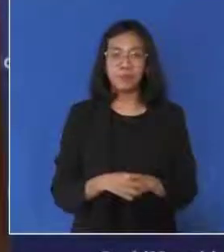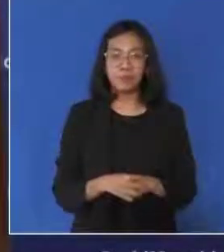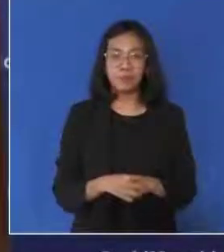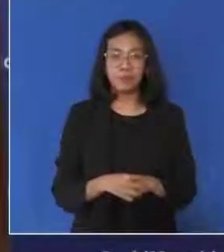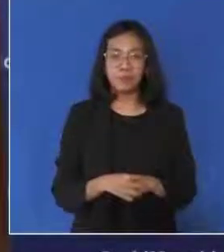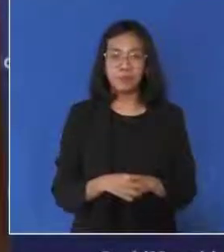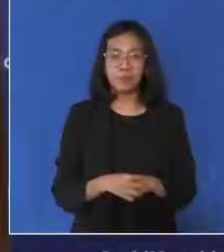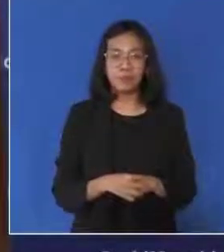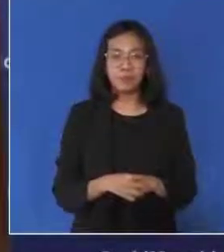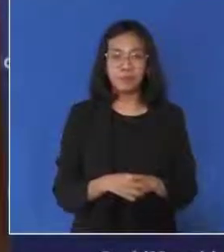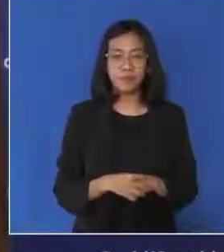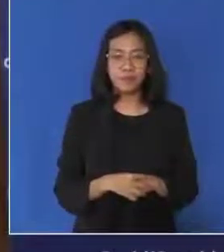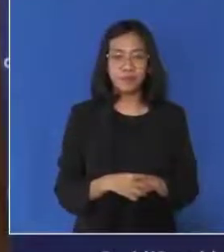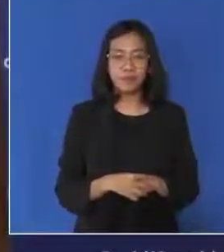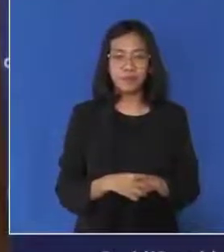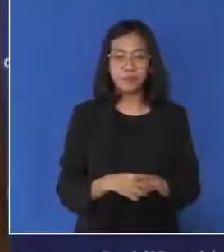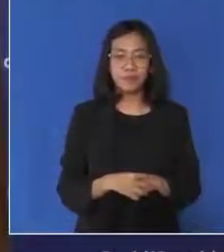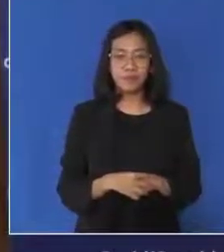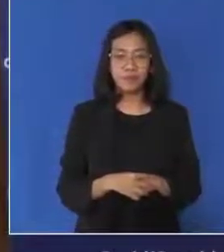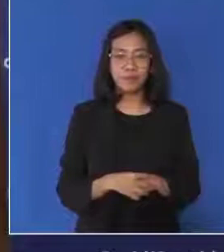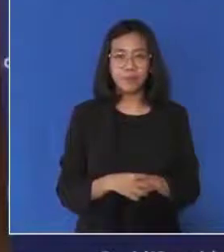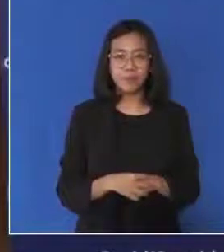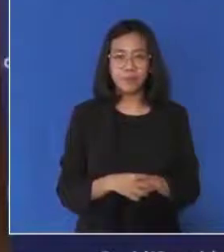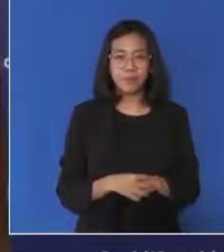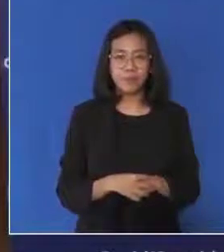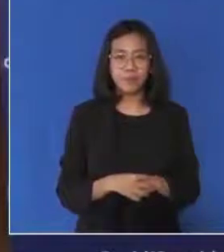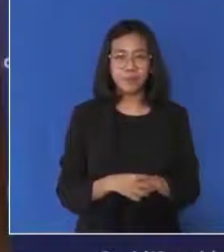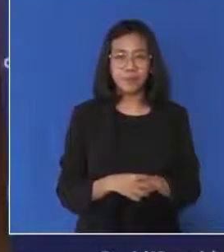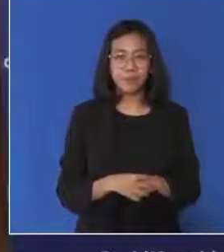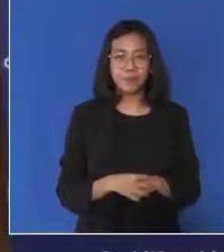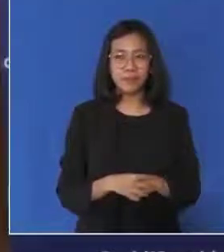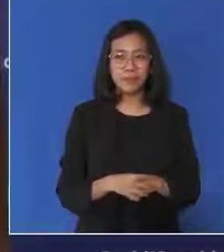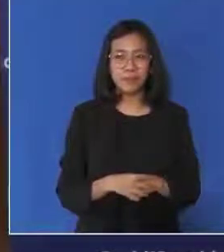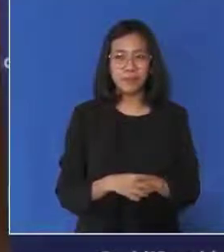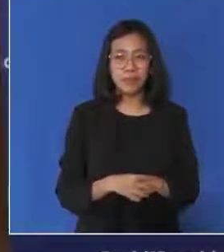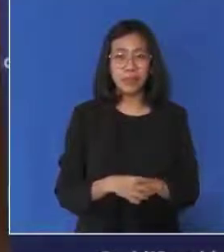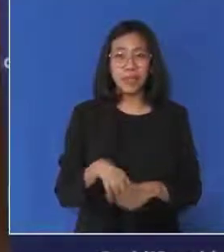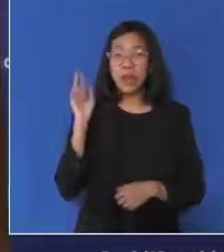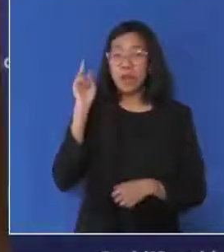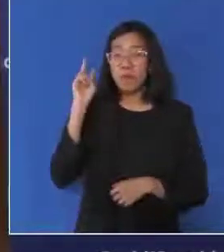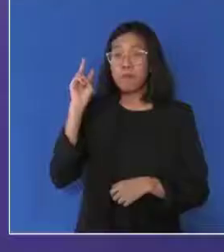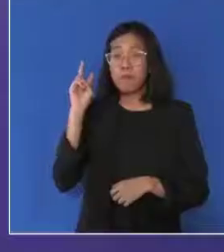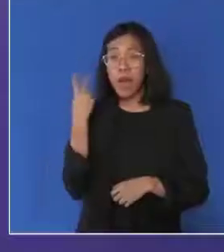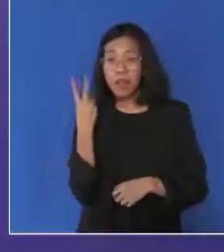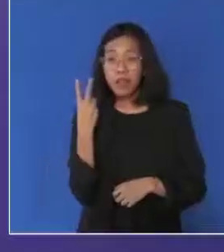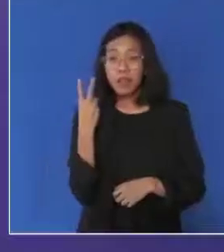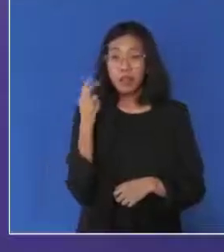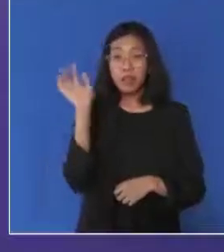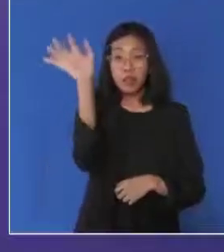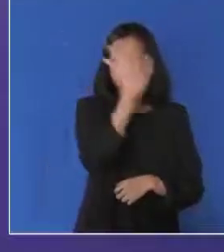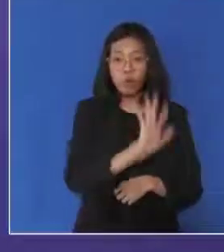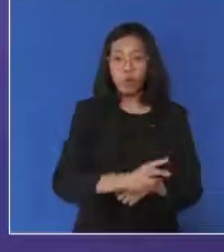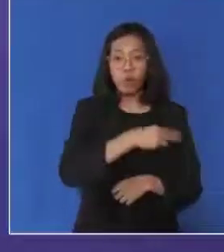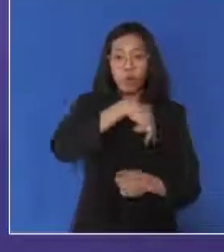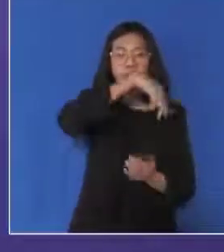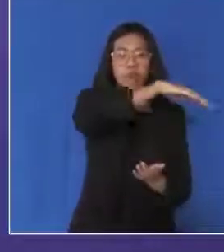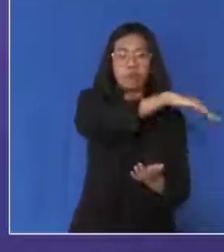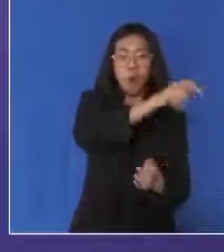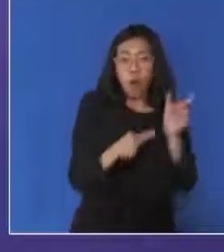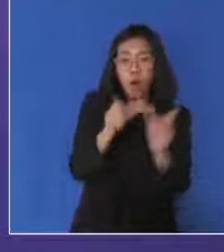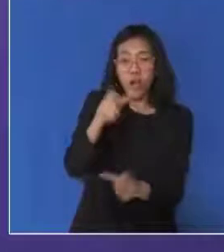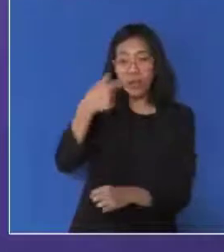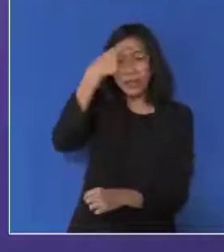sama-sama mengetahui bahwa hingga kemarin tercatat bahwa Indonesia positif